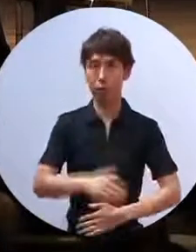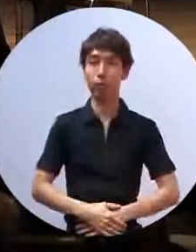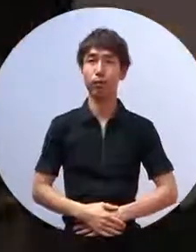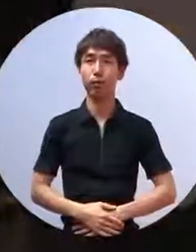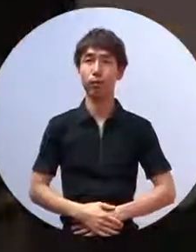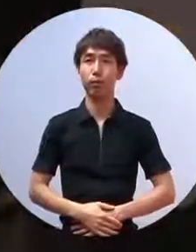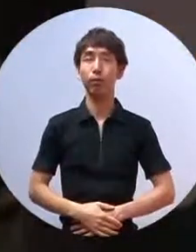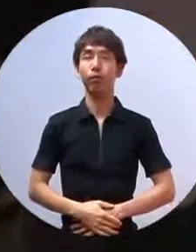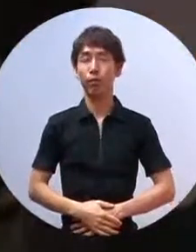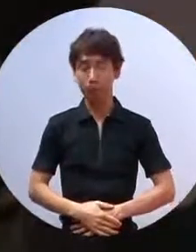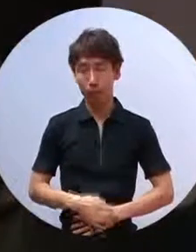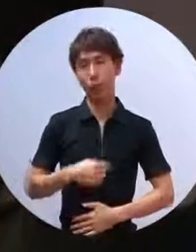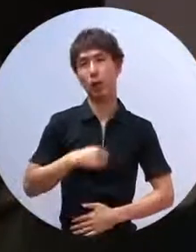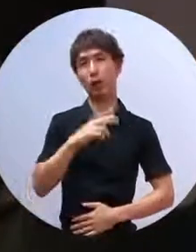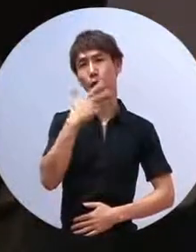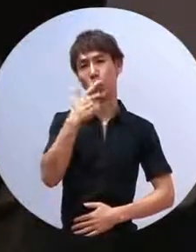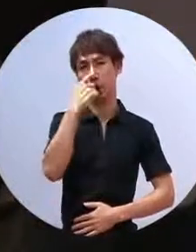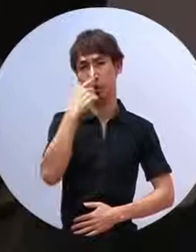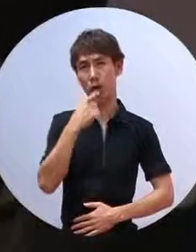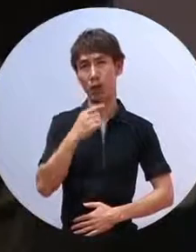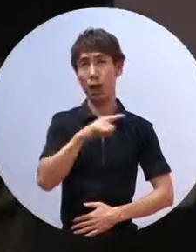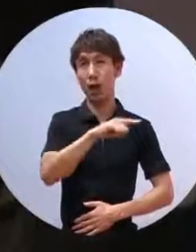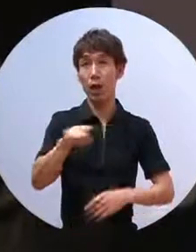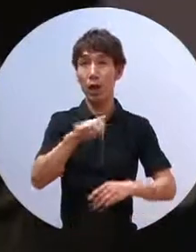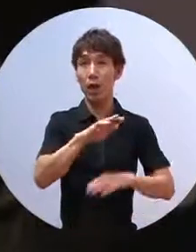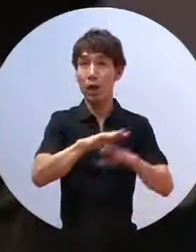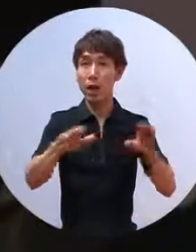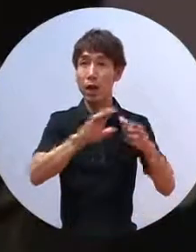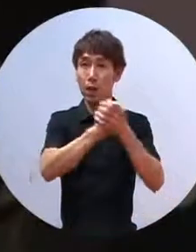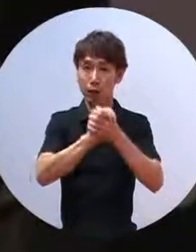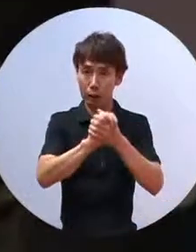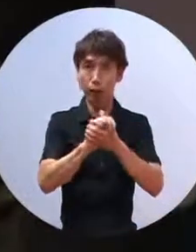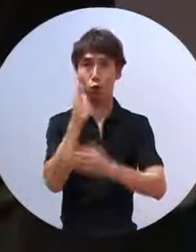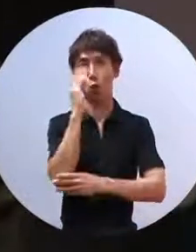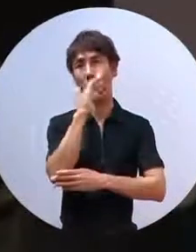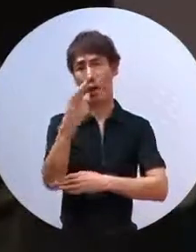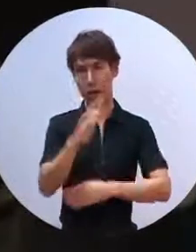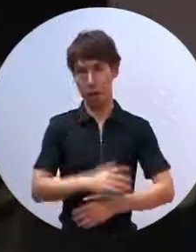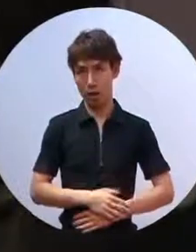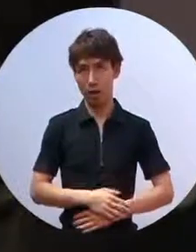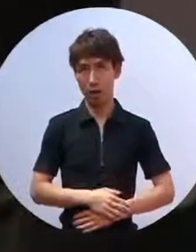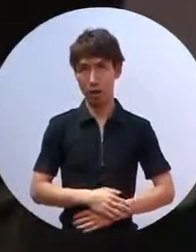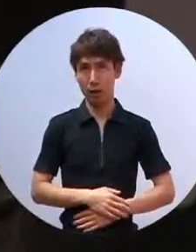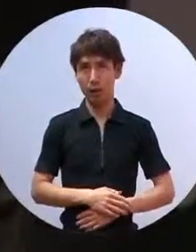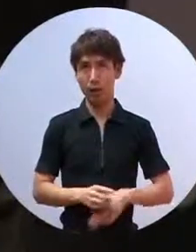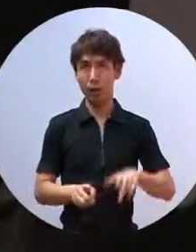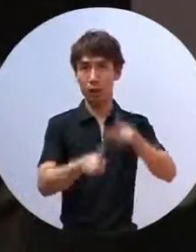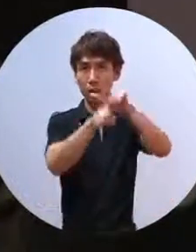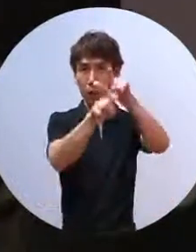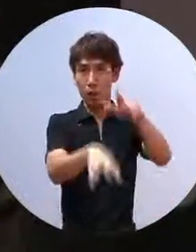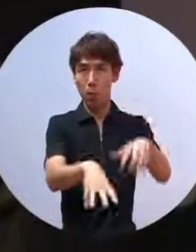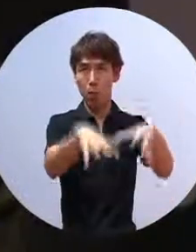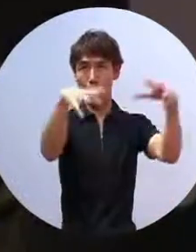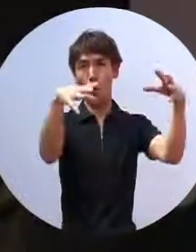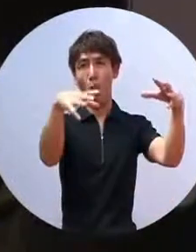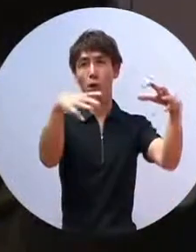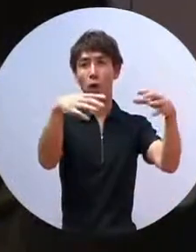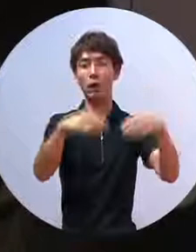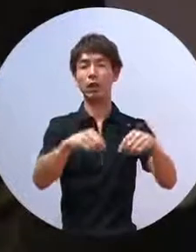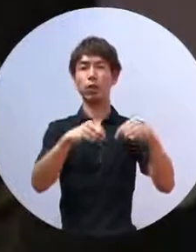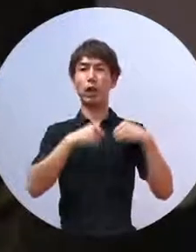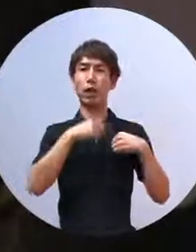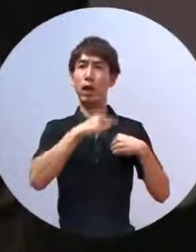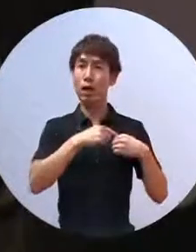いします。 我が市では、平和に関する、講演会、あるいは被爆の、写真展、あ